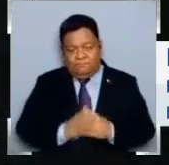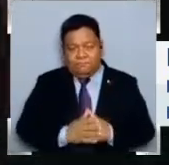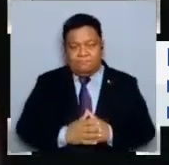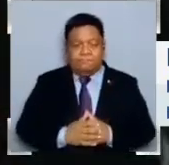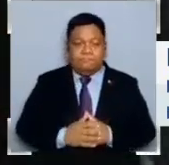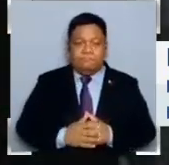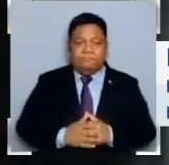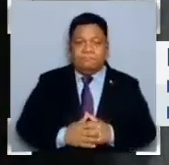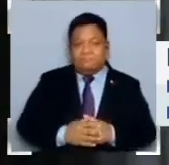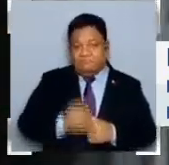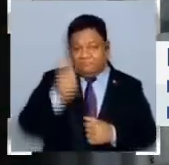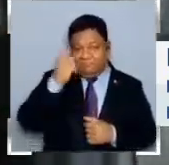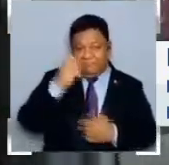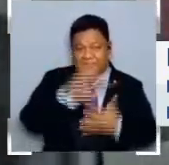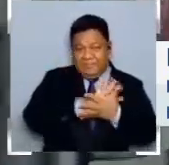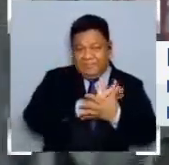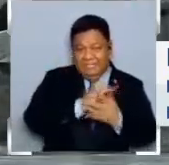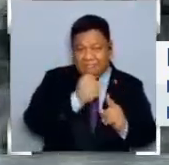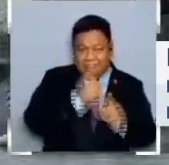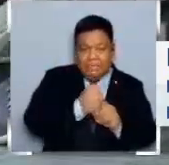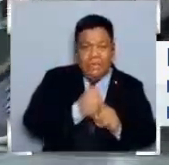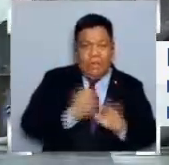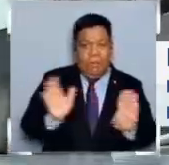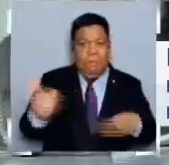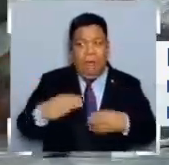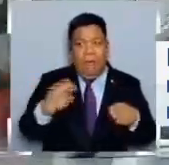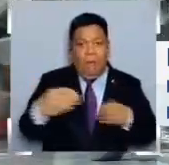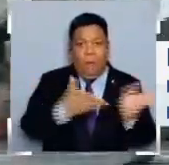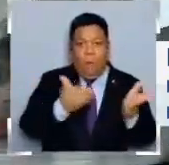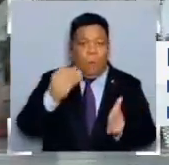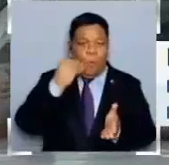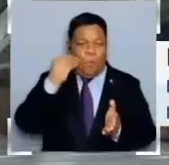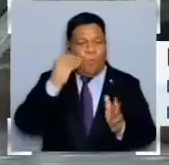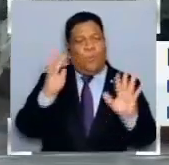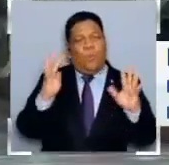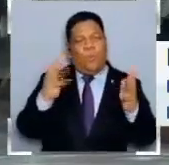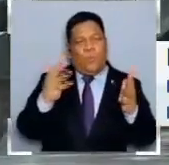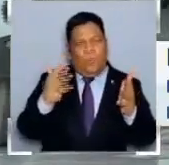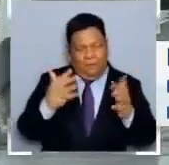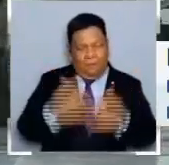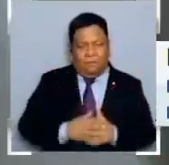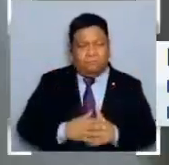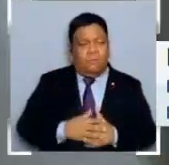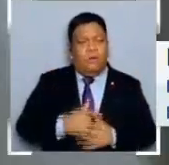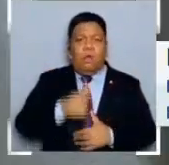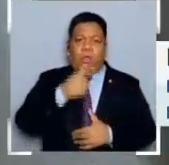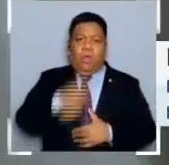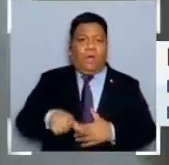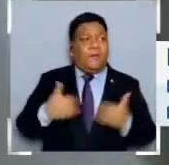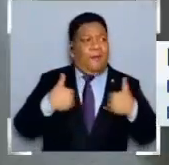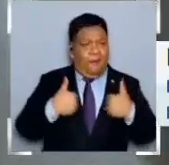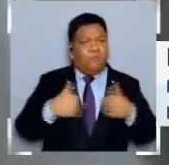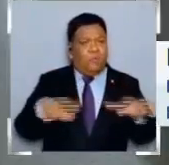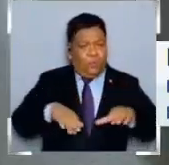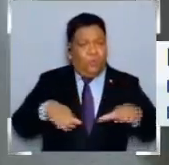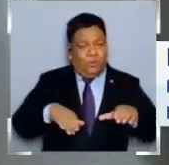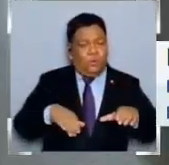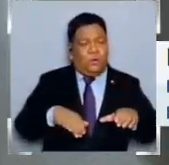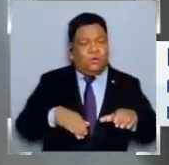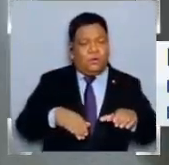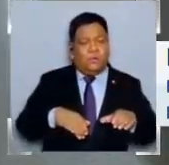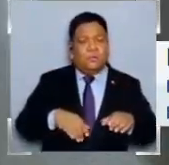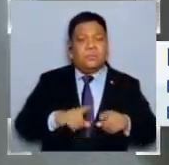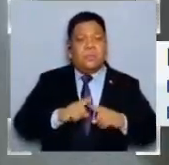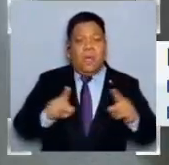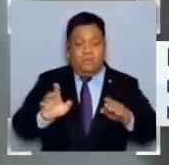balikbayan box ang karamihan ng mga OFW. Maswerte nga raw silang may trabaho pa rin sila. Pero ang balikbayan box naman daw